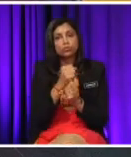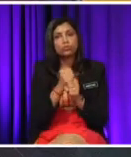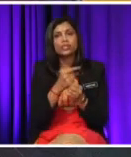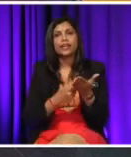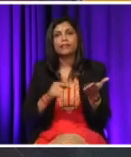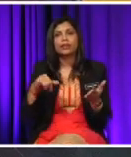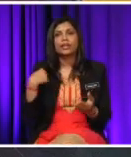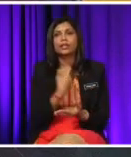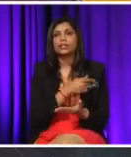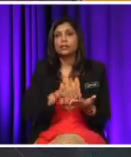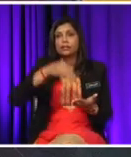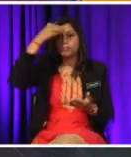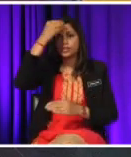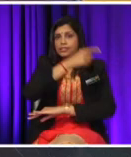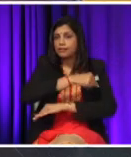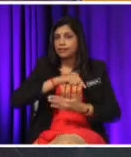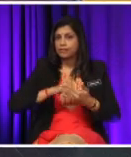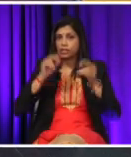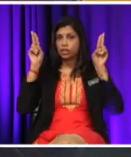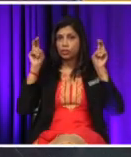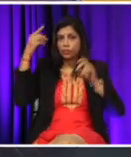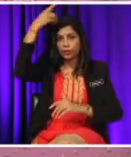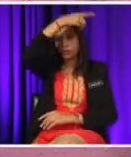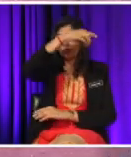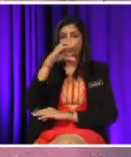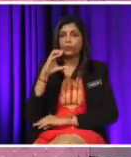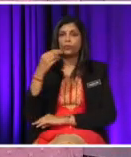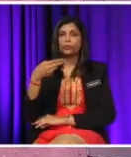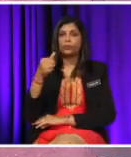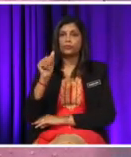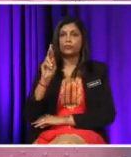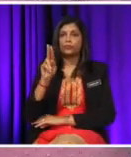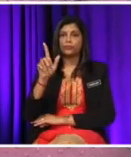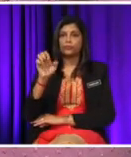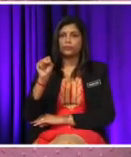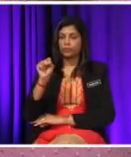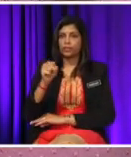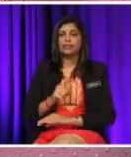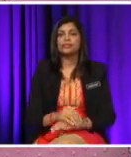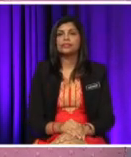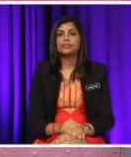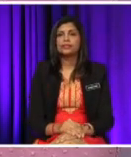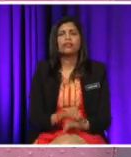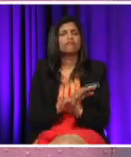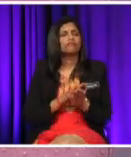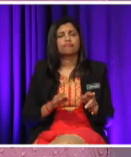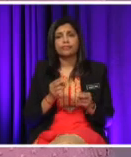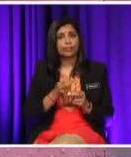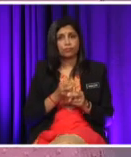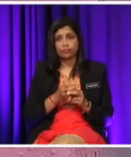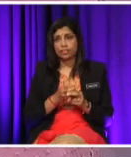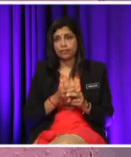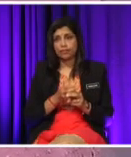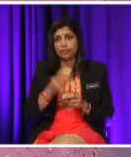kita pelajari pada hari ini untuk topik hukum Chaos Oke untuk hukum choose nih tak susah dia adalah salah satu